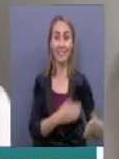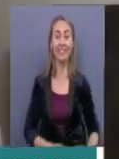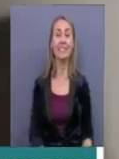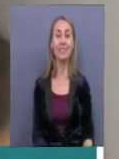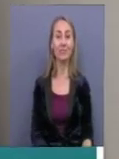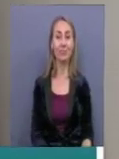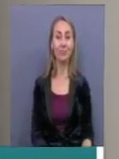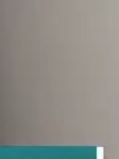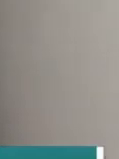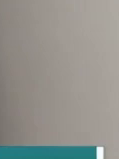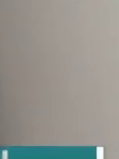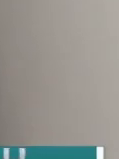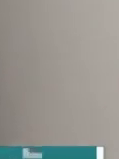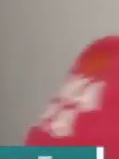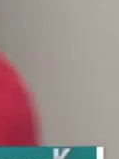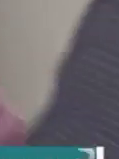Ал қоныс құтты болсын, кіріңіздер.